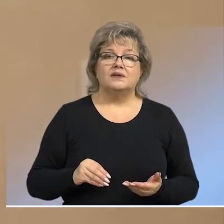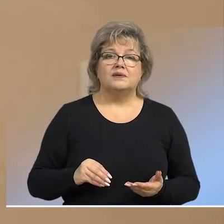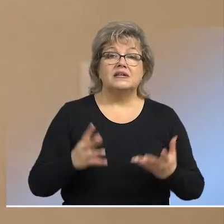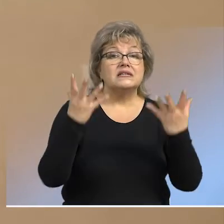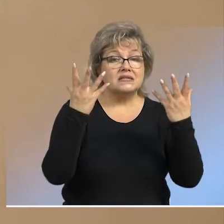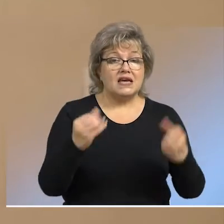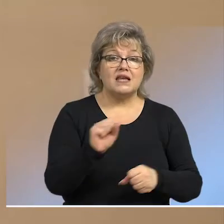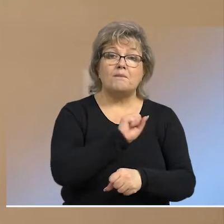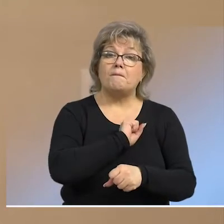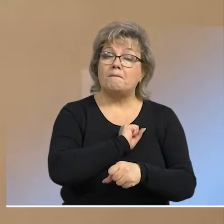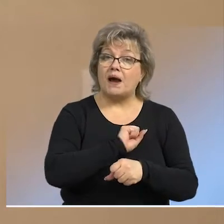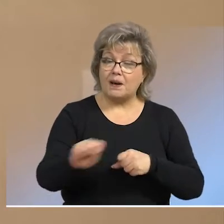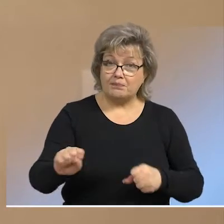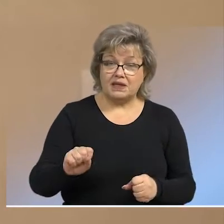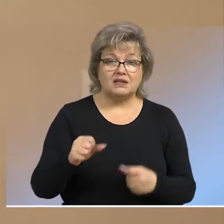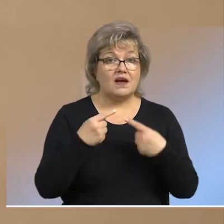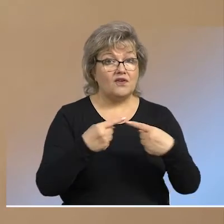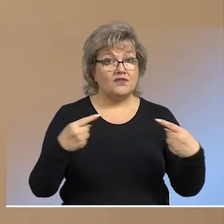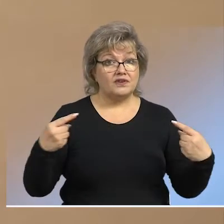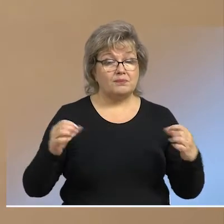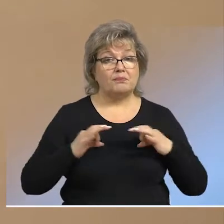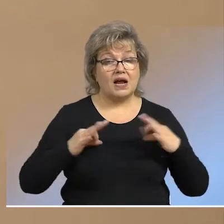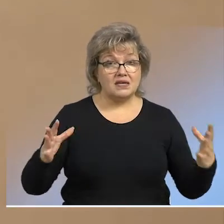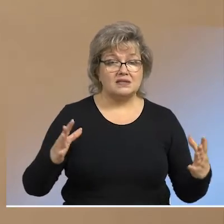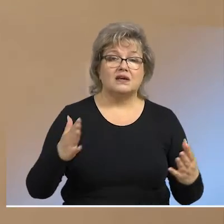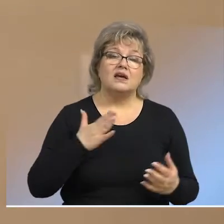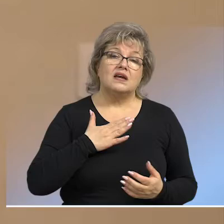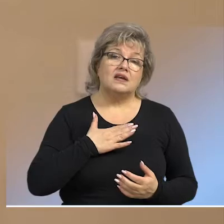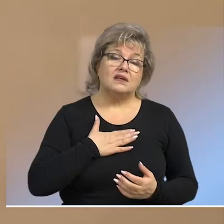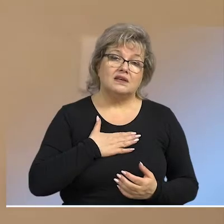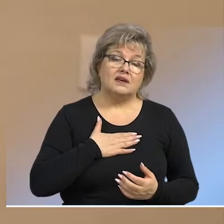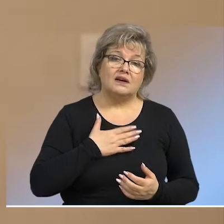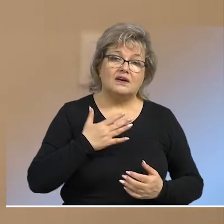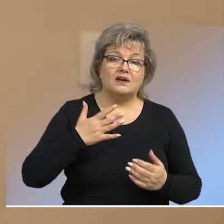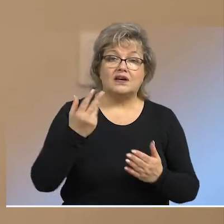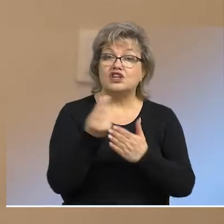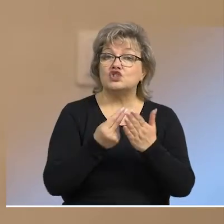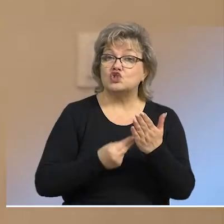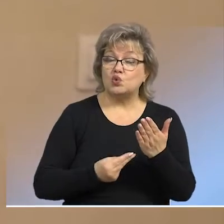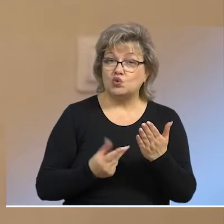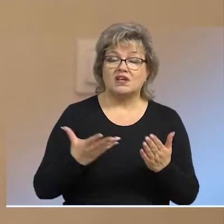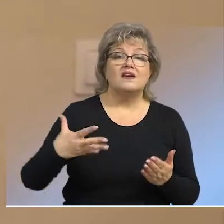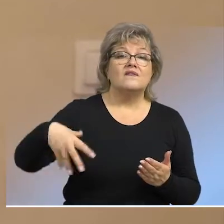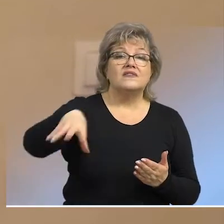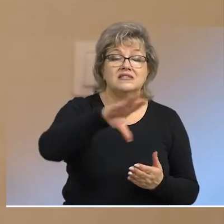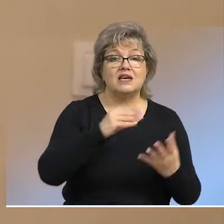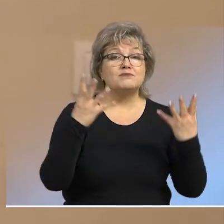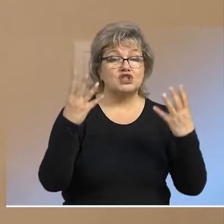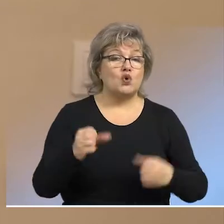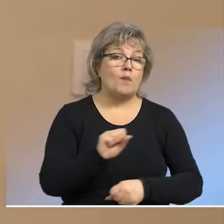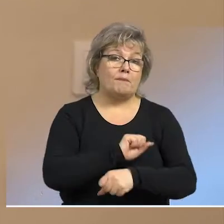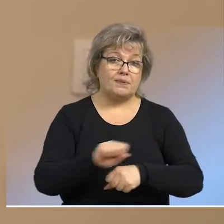День Победы – самый главный праздник. Я подготовила рисунки. Всем с